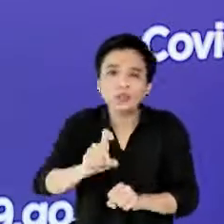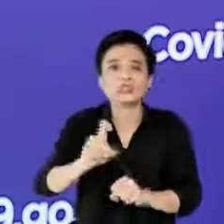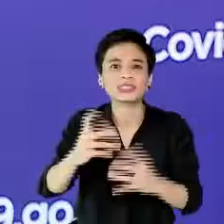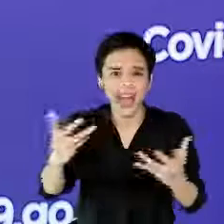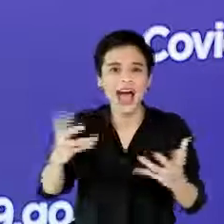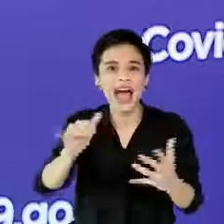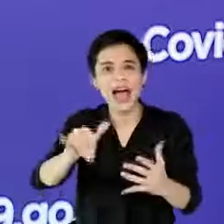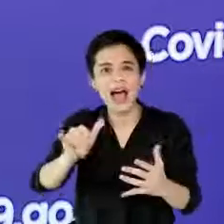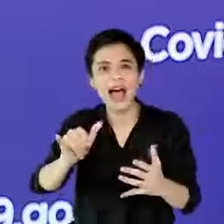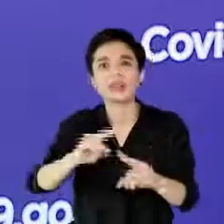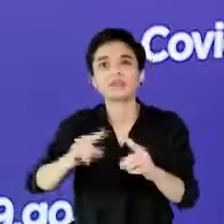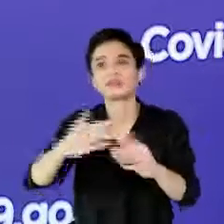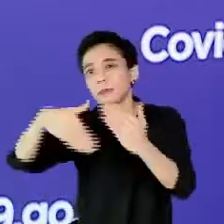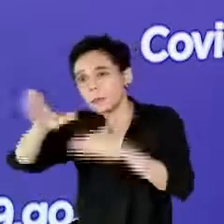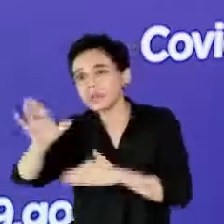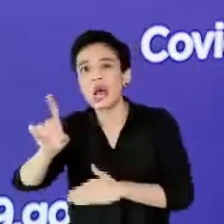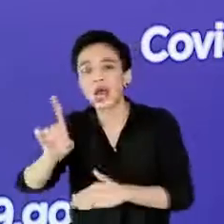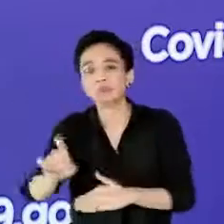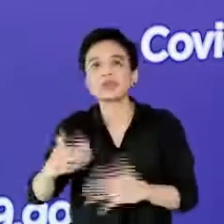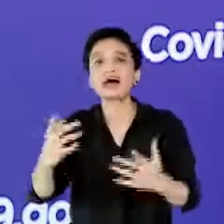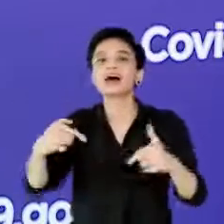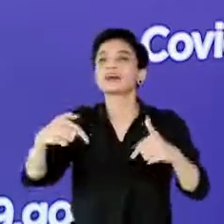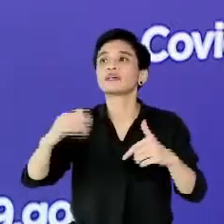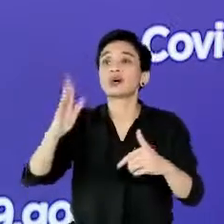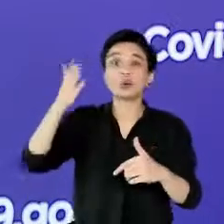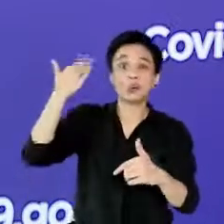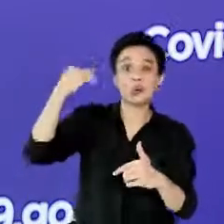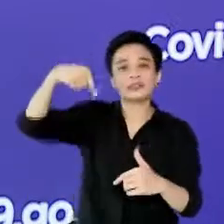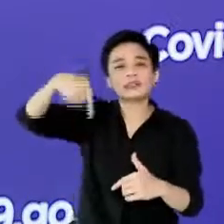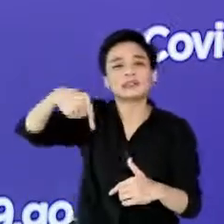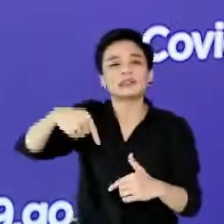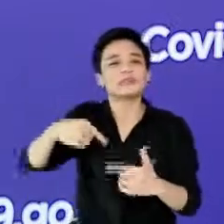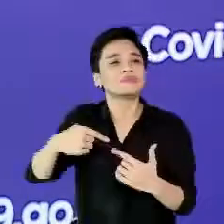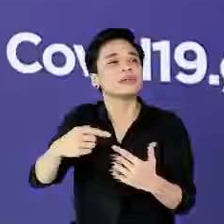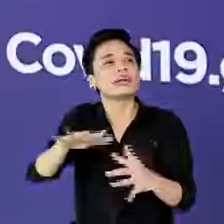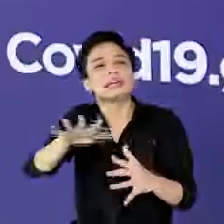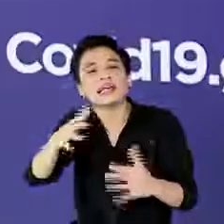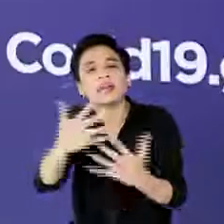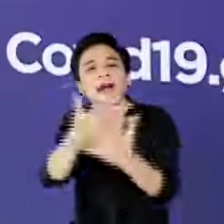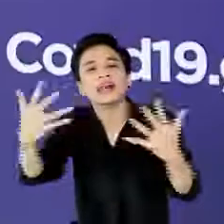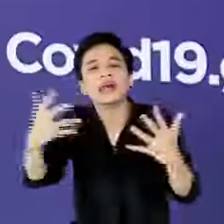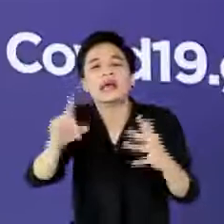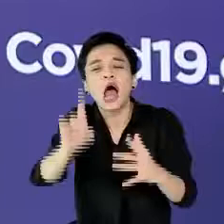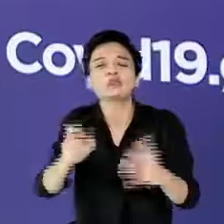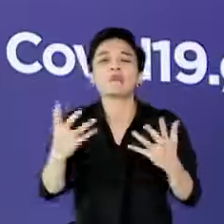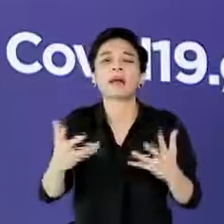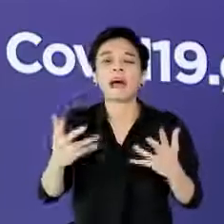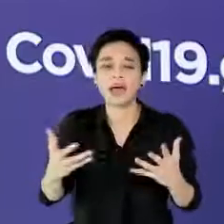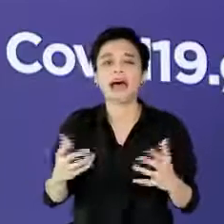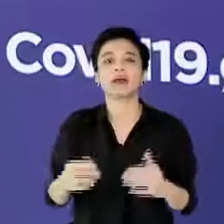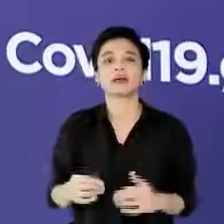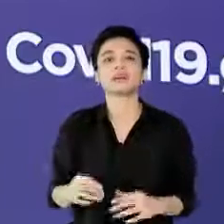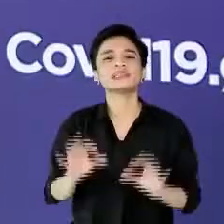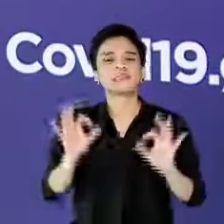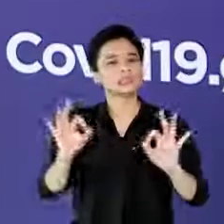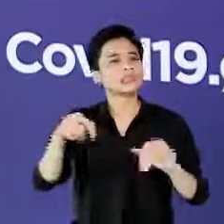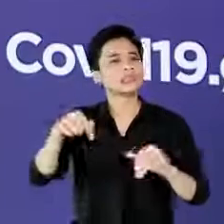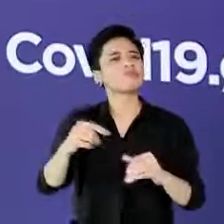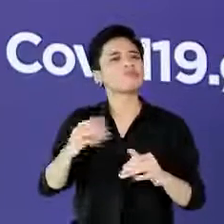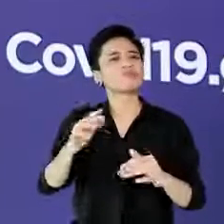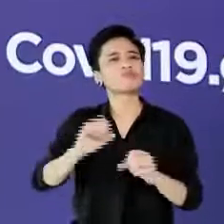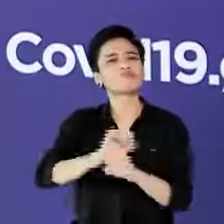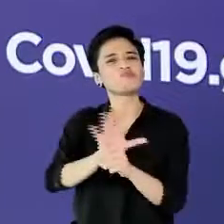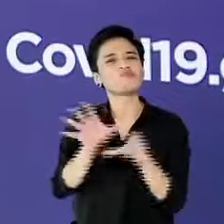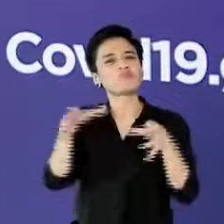tahun lalu dengan sekarang kira-kira masyarakat itu harus bagaimana ibu Iya pada saat ini karena sudah hampir satu tahun setengah kita